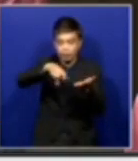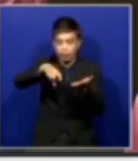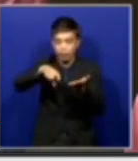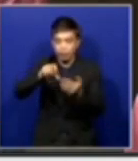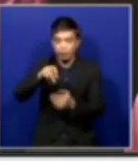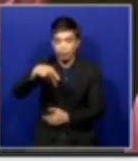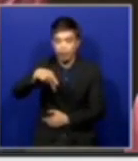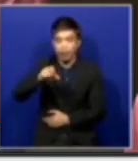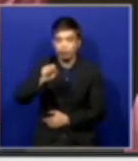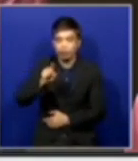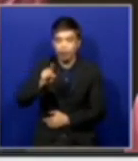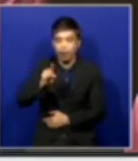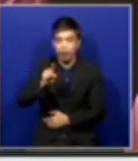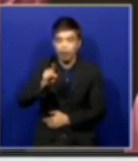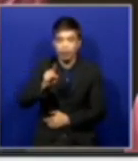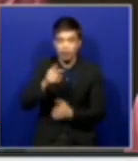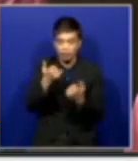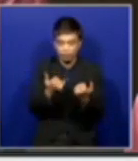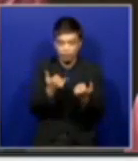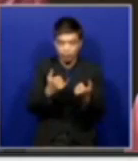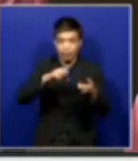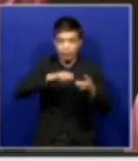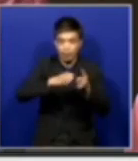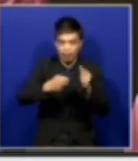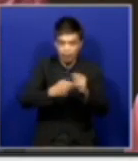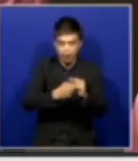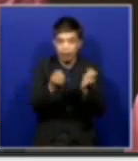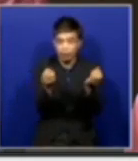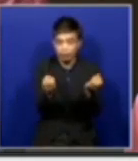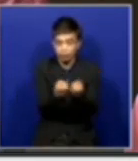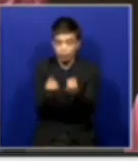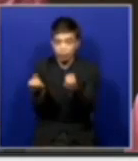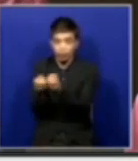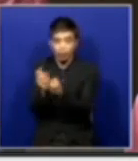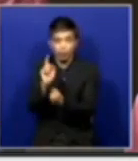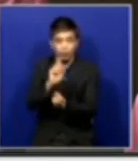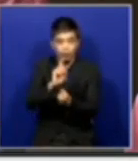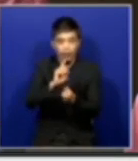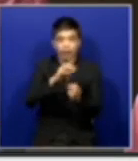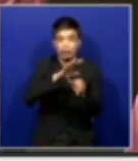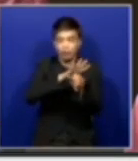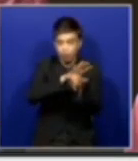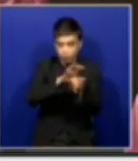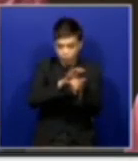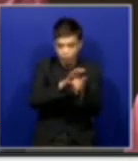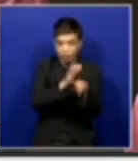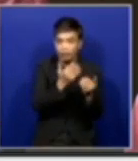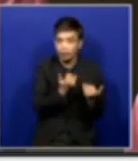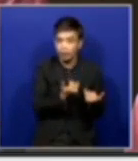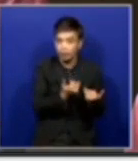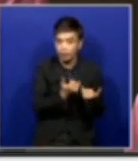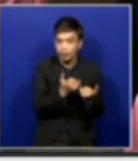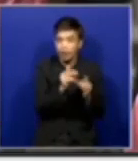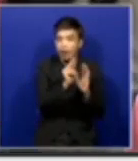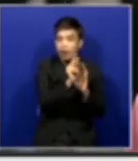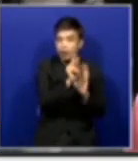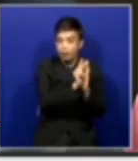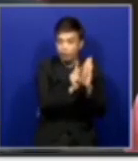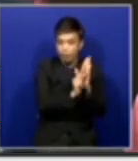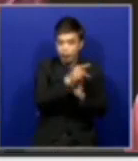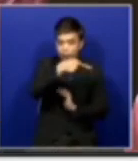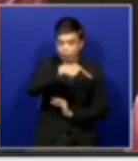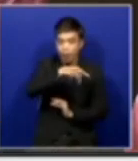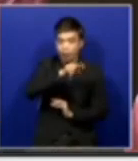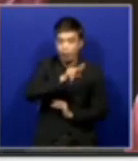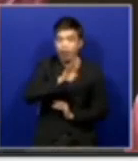าเรามีปัญหาเรื่องโควิดนะครับแล้วก็พรบโอนงบประมาณครั้งนี้เนี่ยจะเพื่อแก้ไขปัญหา